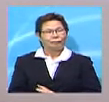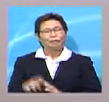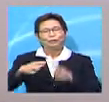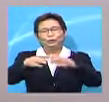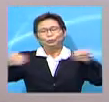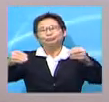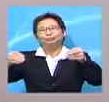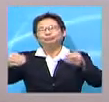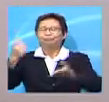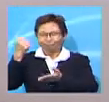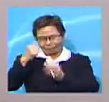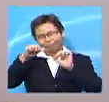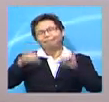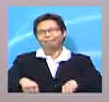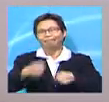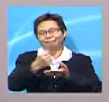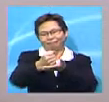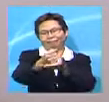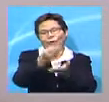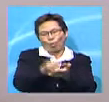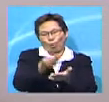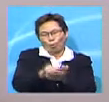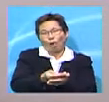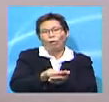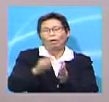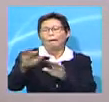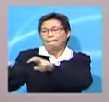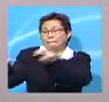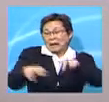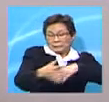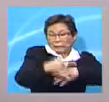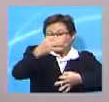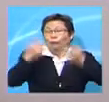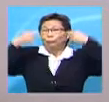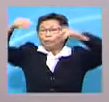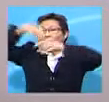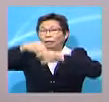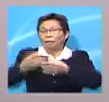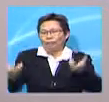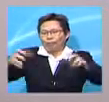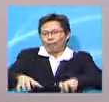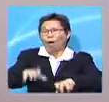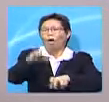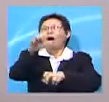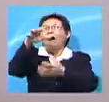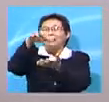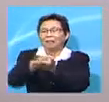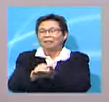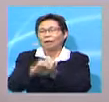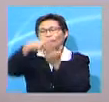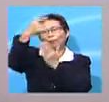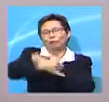Jepun sedia memberi bantuan aspek sumber manusia dalam pemindahan teknologi sekiranya berjaya dalam bidaan tender untuk projek kereta